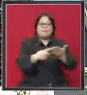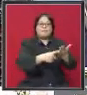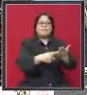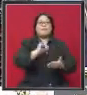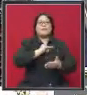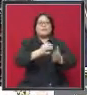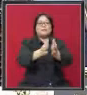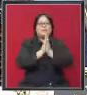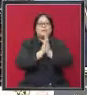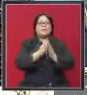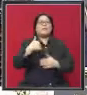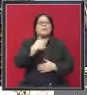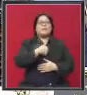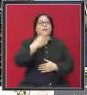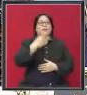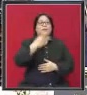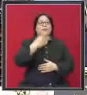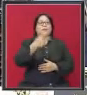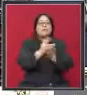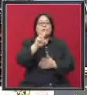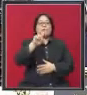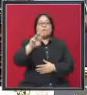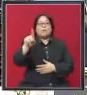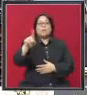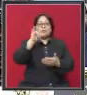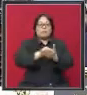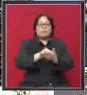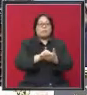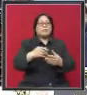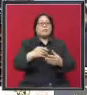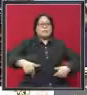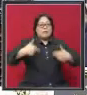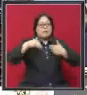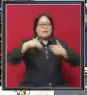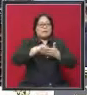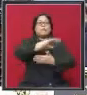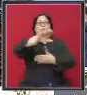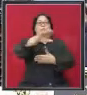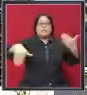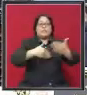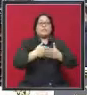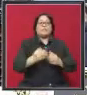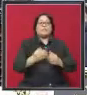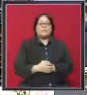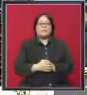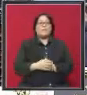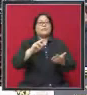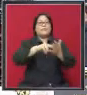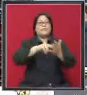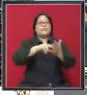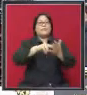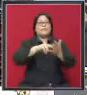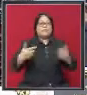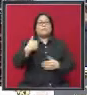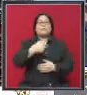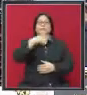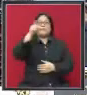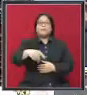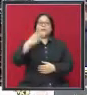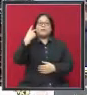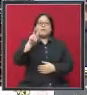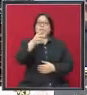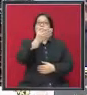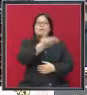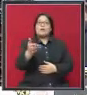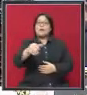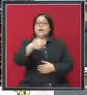belanjawan, saya pohon agar kita melihat belanjawan dan pendekatan bertemakan survival ini secara keseluruhan. Dalam erti kata lain, kita mesti melihat